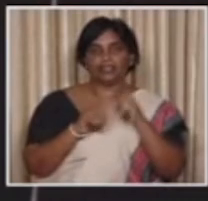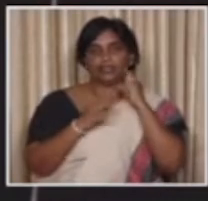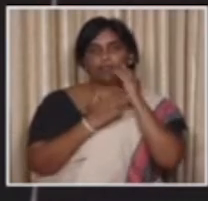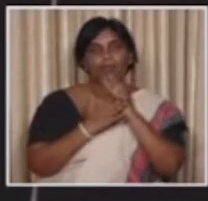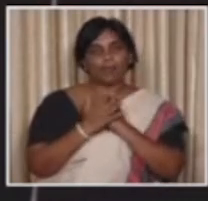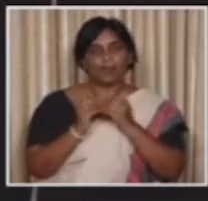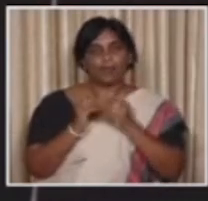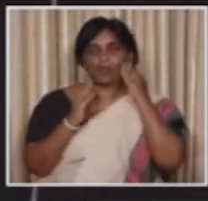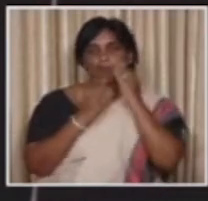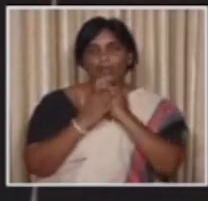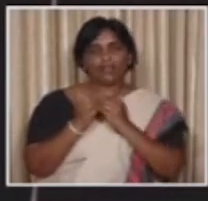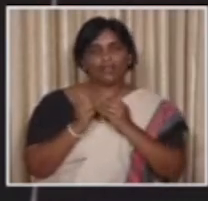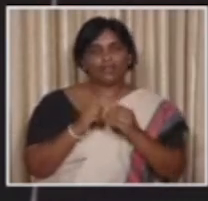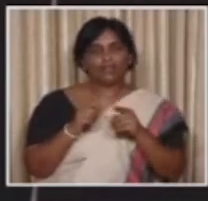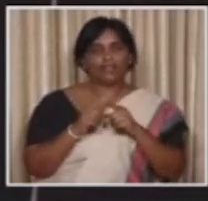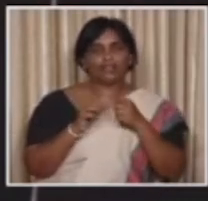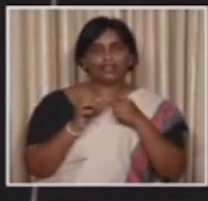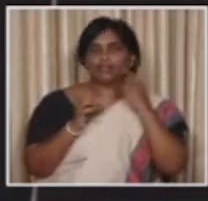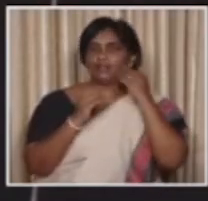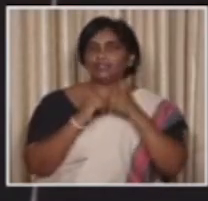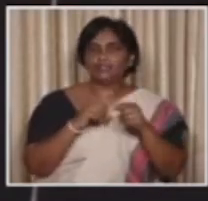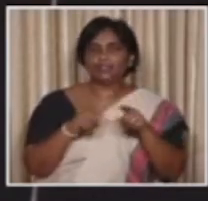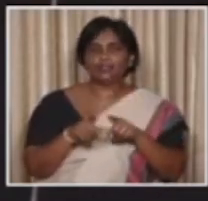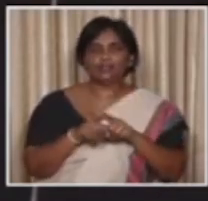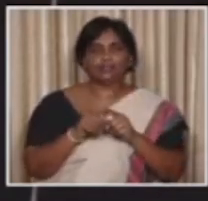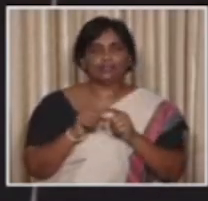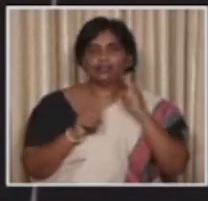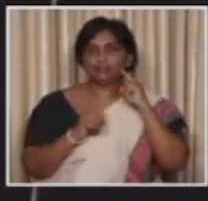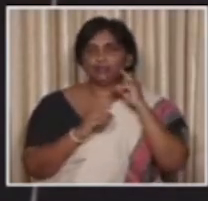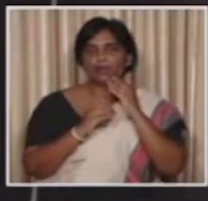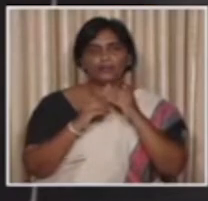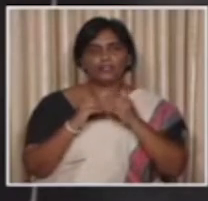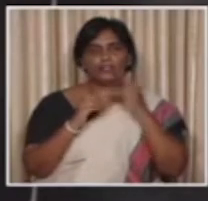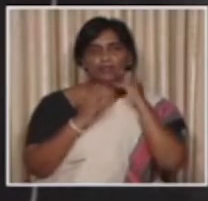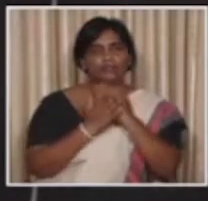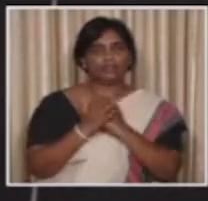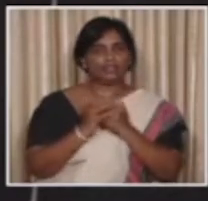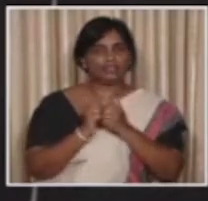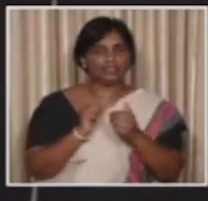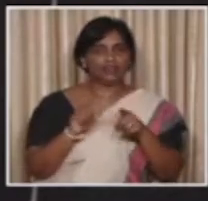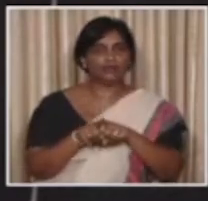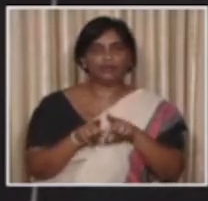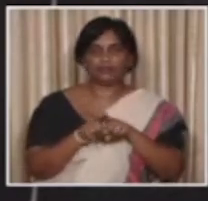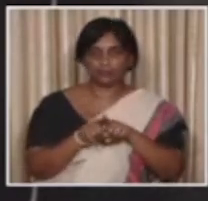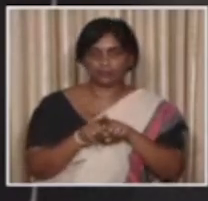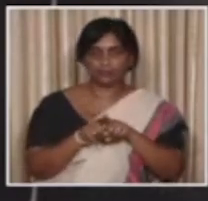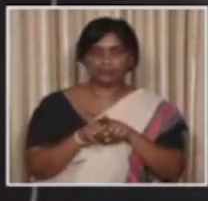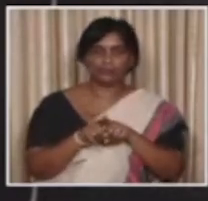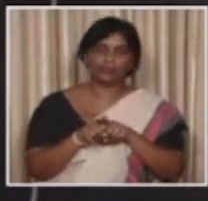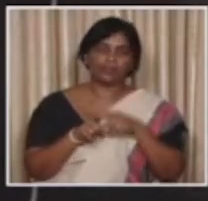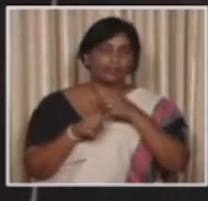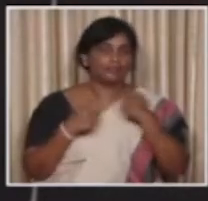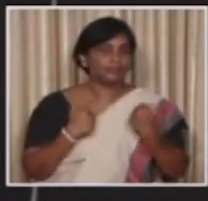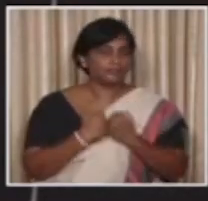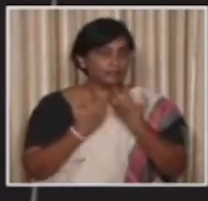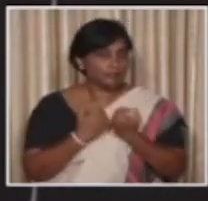හැටියට අපි ස්තුතිවන්ත වෙන්න ඕනේ මොකද මේ අභියෝගය මේ තීරණාත්මක වෙලාවේ කිසි කෙනෙක් බාරගත්තේ නැහැ ඒ අභියෝගය